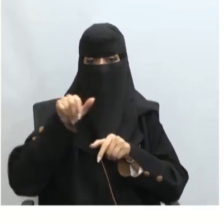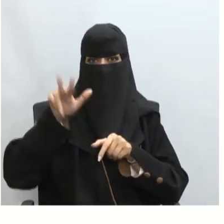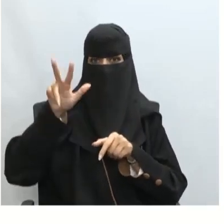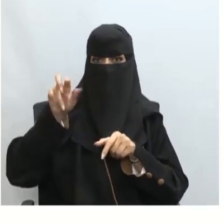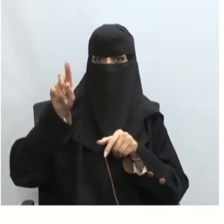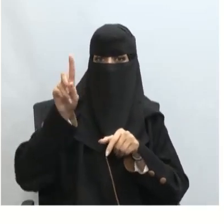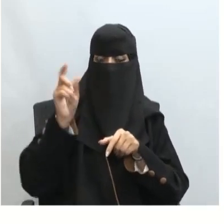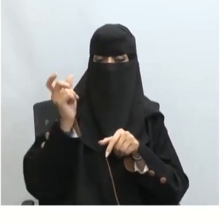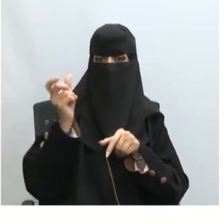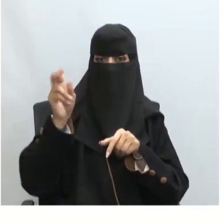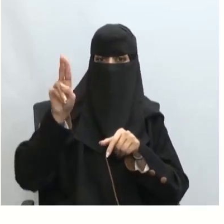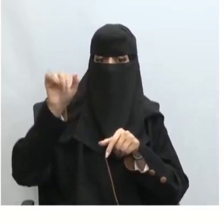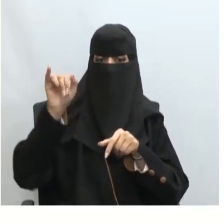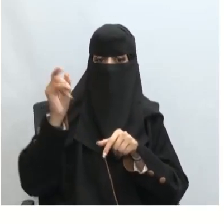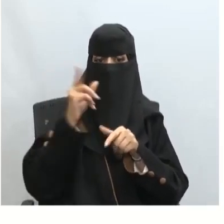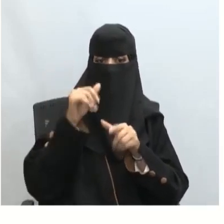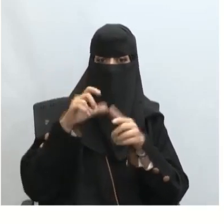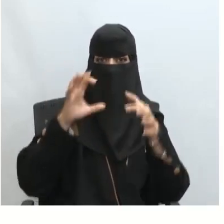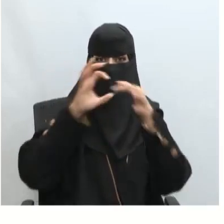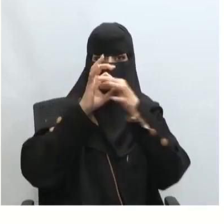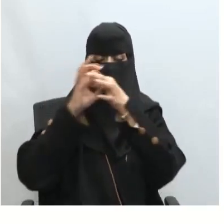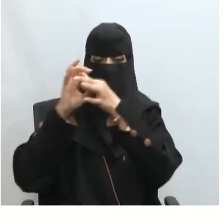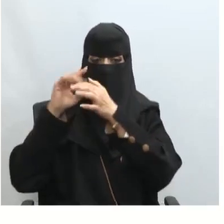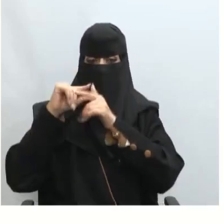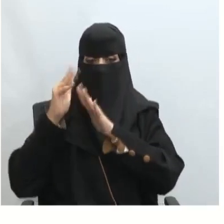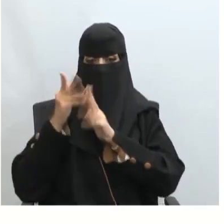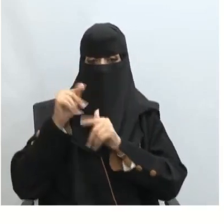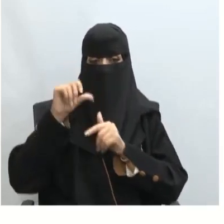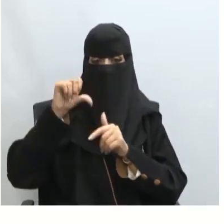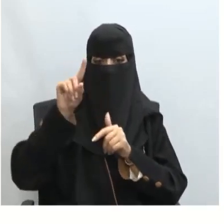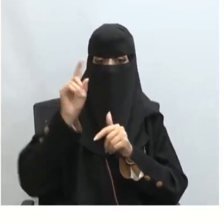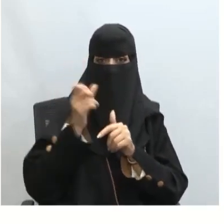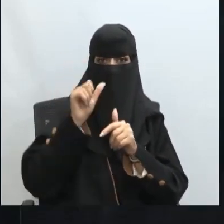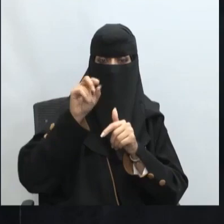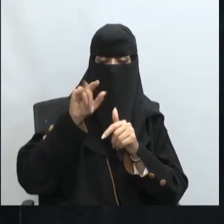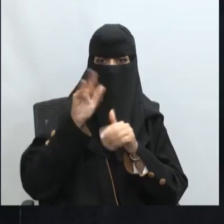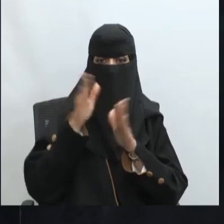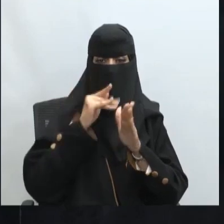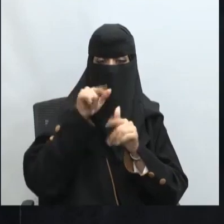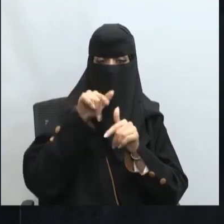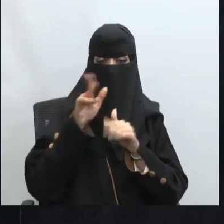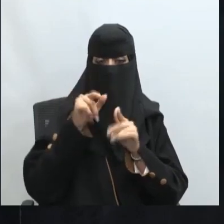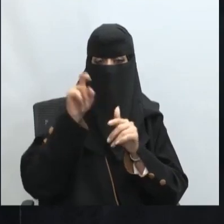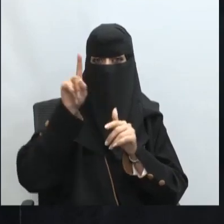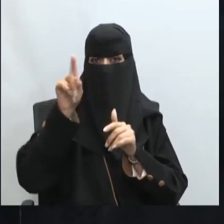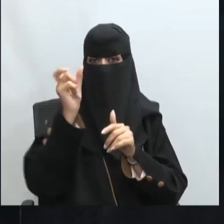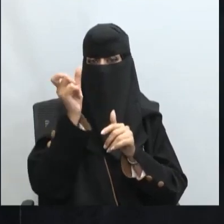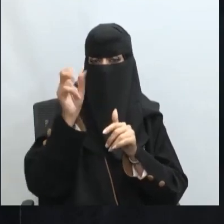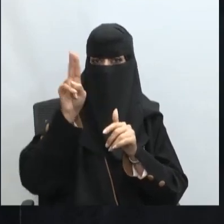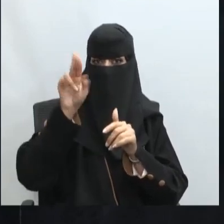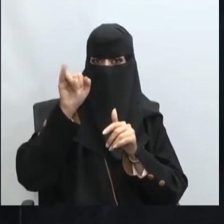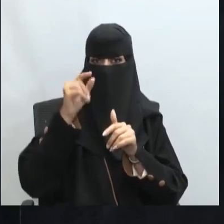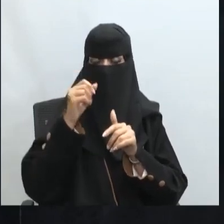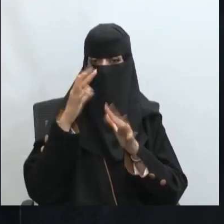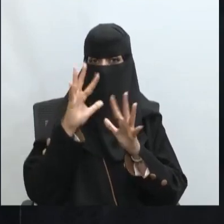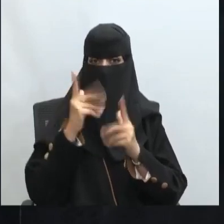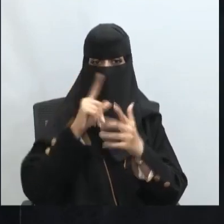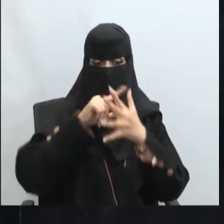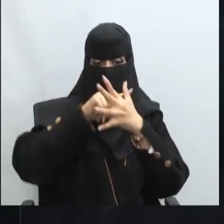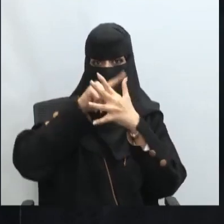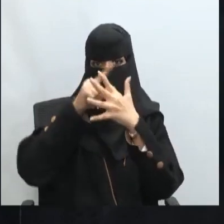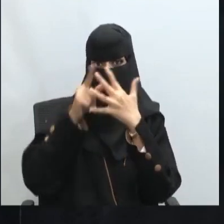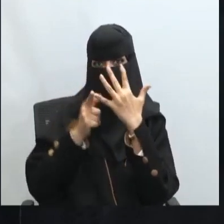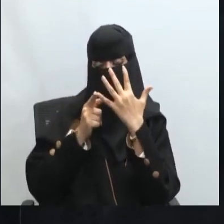الحلقي وبروميد الهيدروجين بنتين حلقي يعني بنتين يعني خمس ذرات كربون